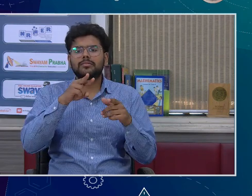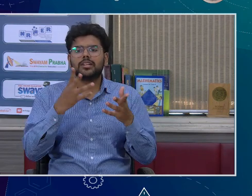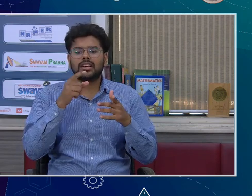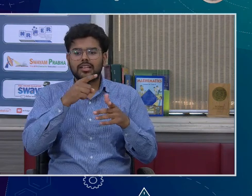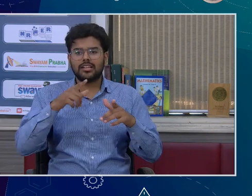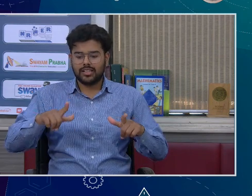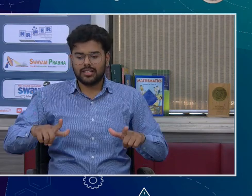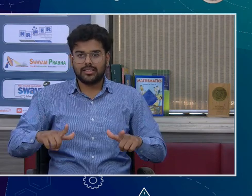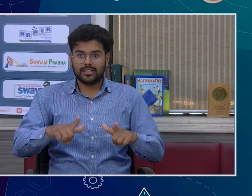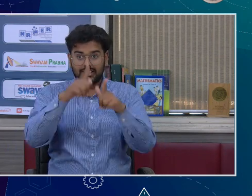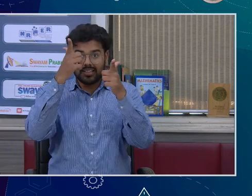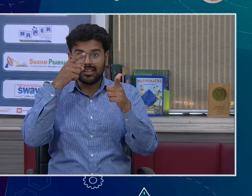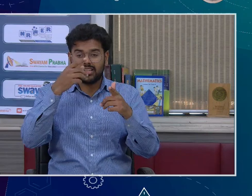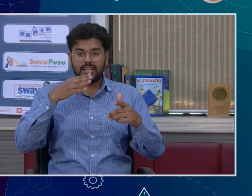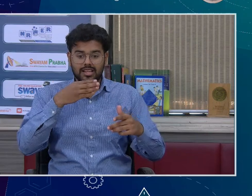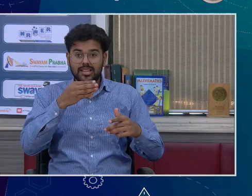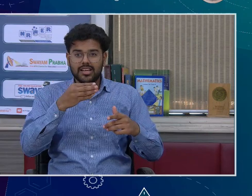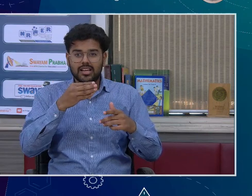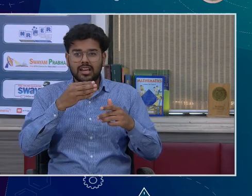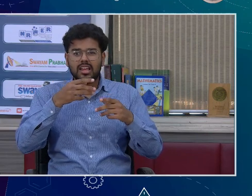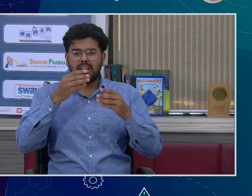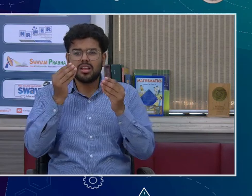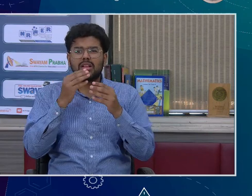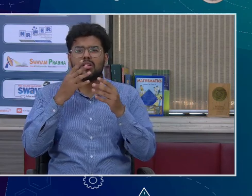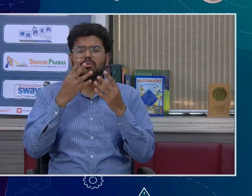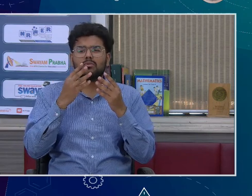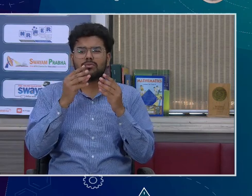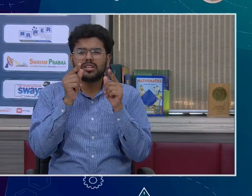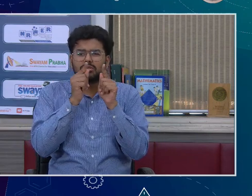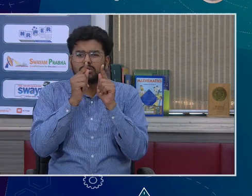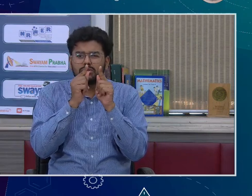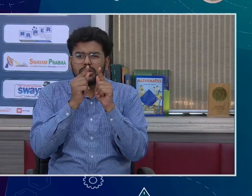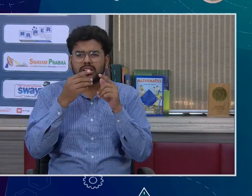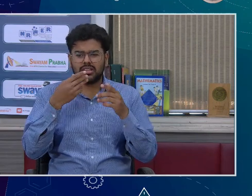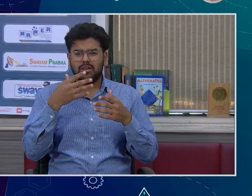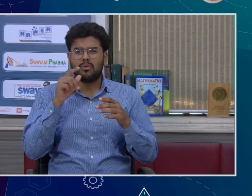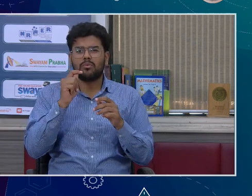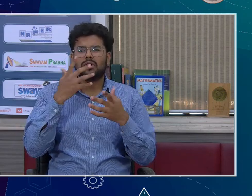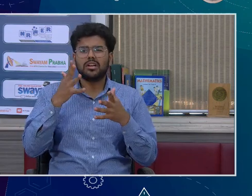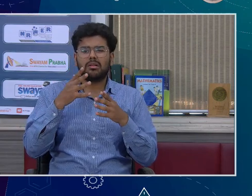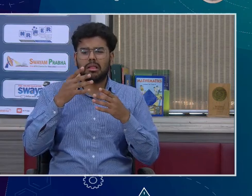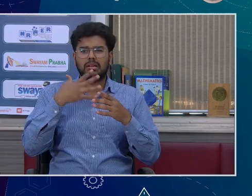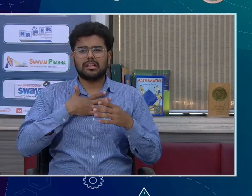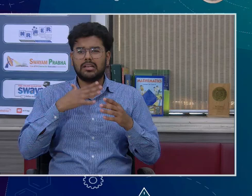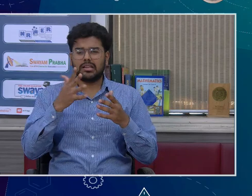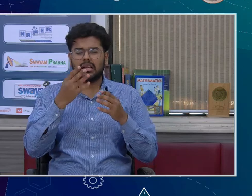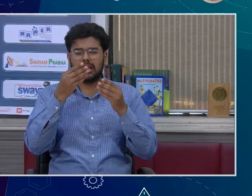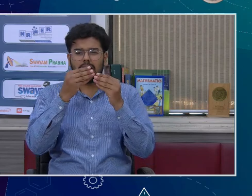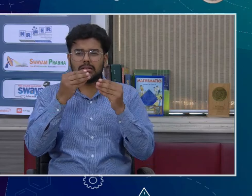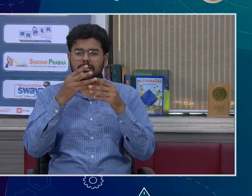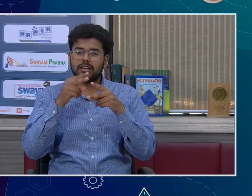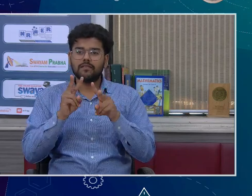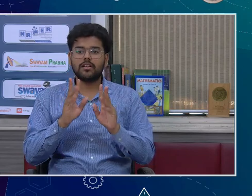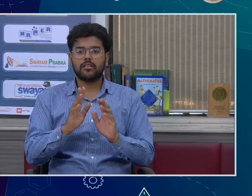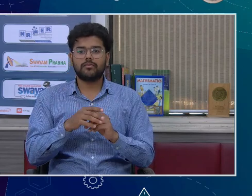needle-shaped leaves. Now, before we start, we must know a little bit about the different leaves which you can actually see. बच्चों